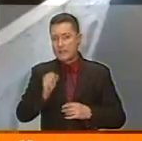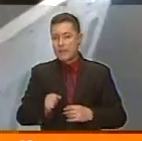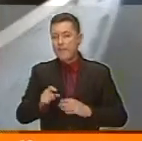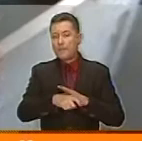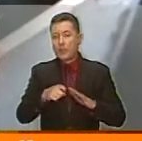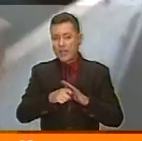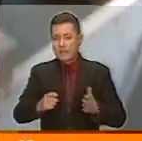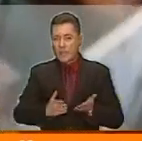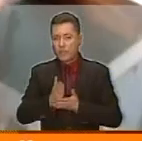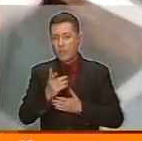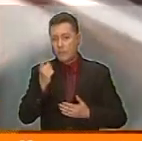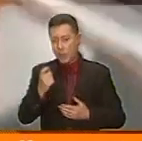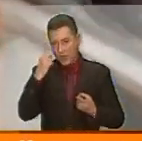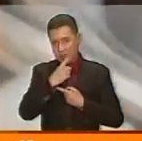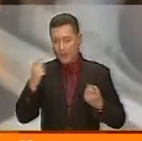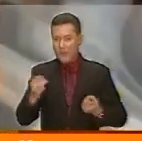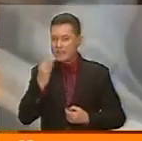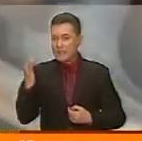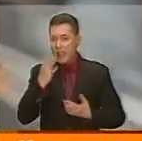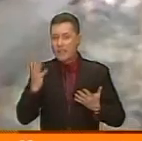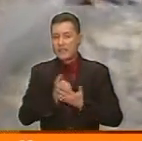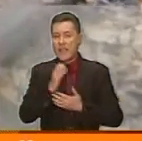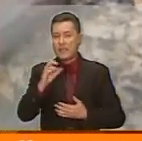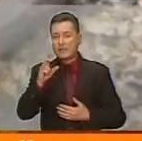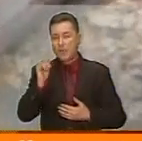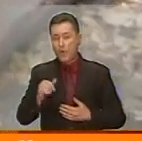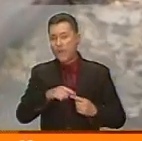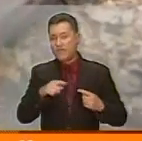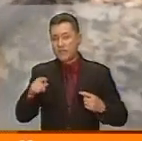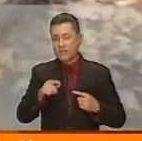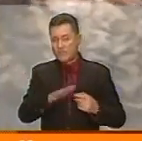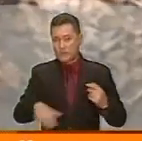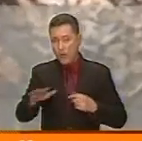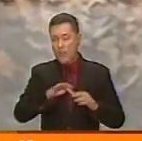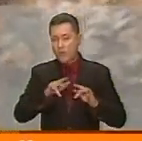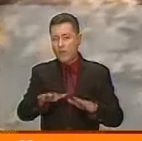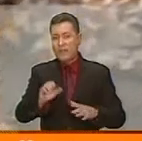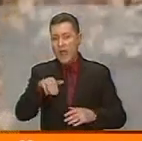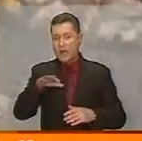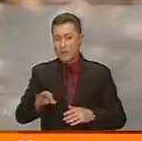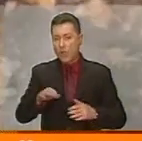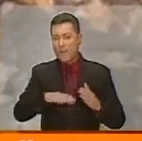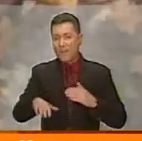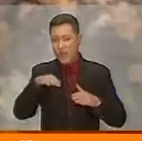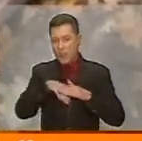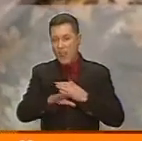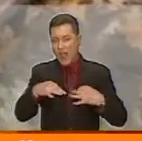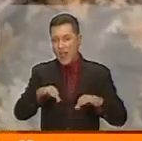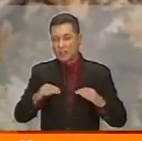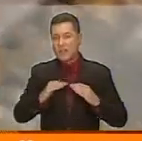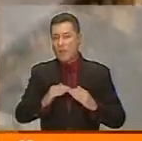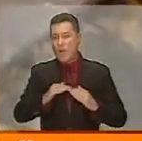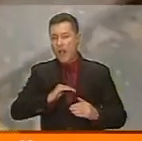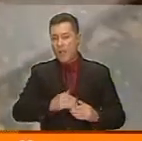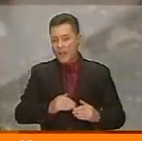ще трохи інформації про цікаві знахідки СБУ в зоні проведення АТО. У Лисичанську на території гаражного кооперативу знайшли схованку із